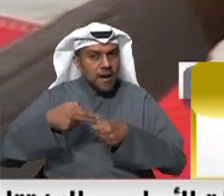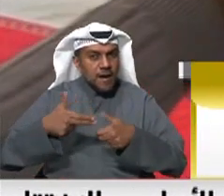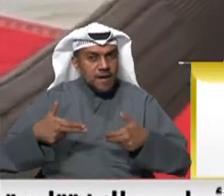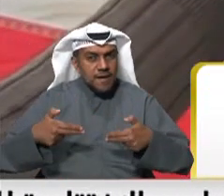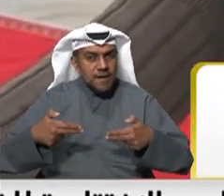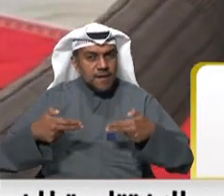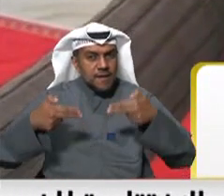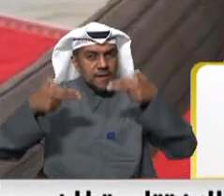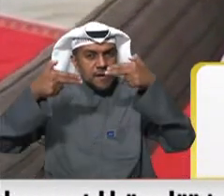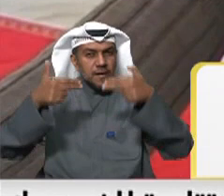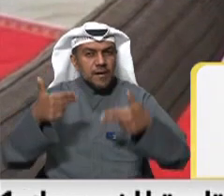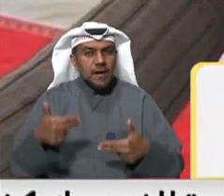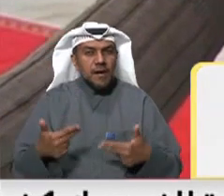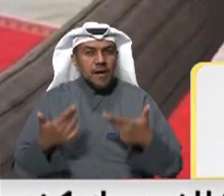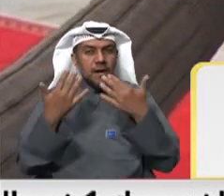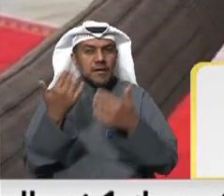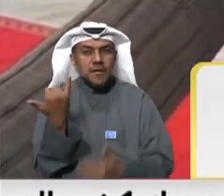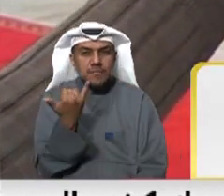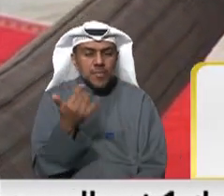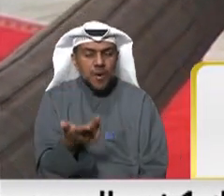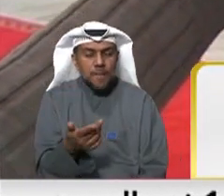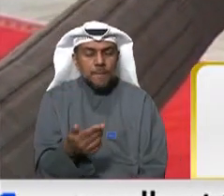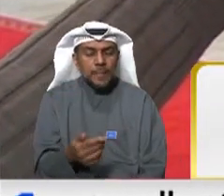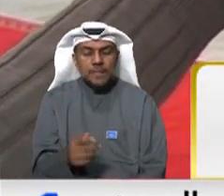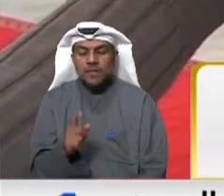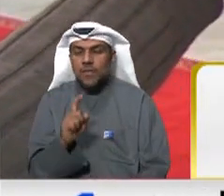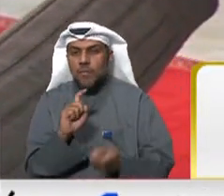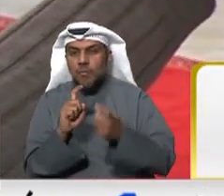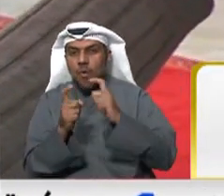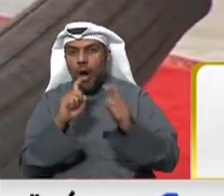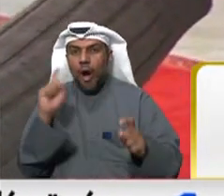أكثر أهمية وأكثر أيضا تنافسية.